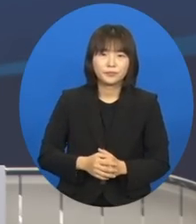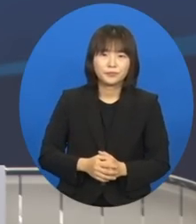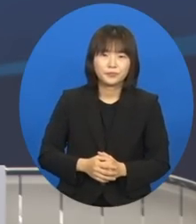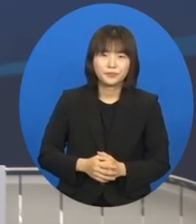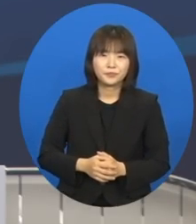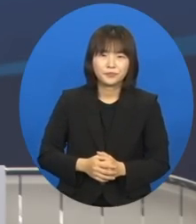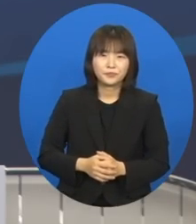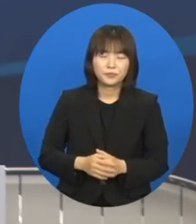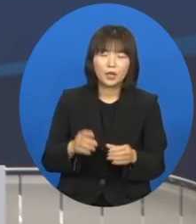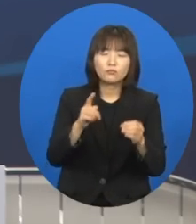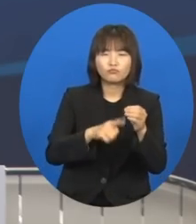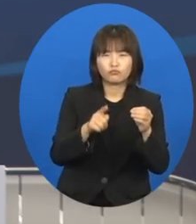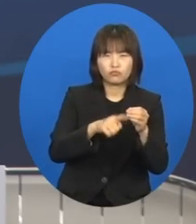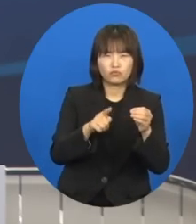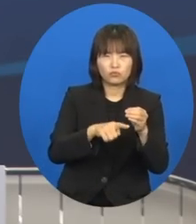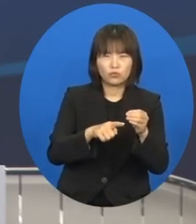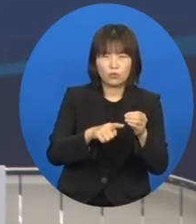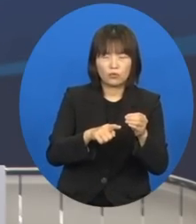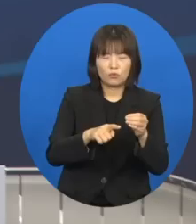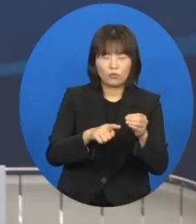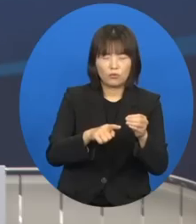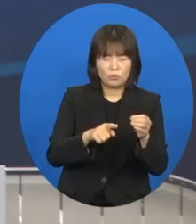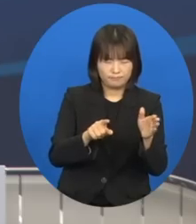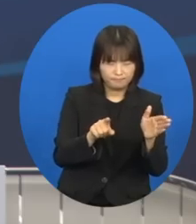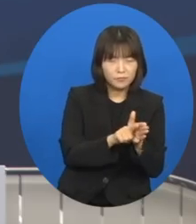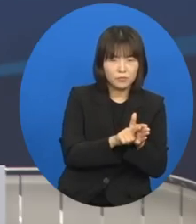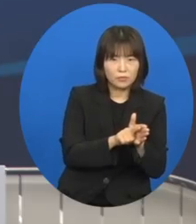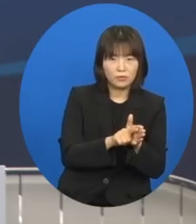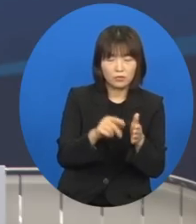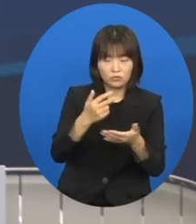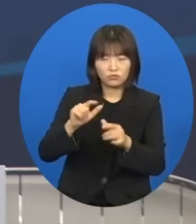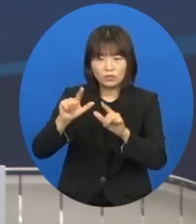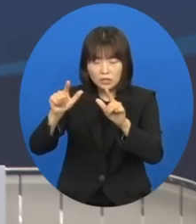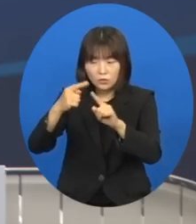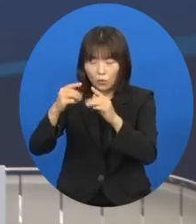철저한 불신자, 주일이면 교회를 가는 것이 아니라